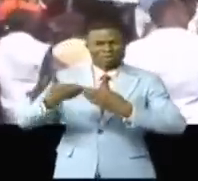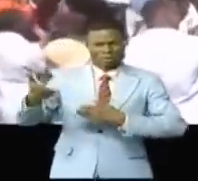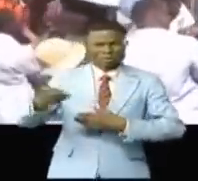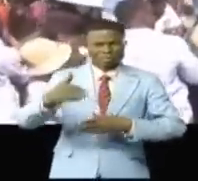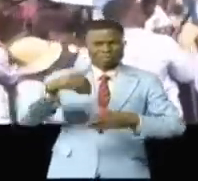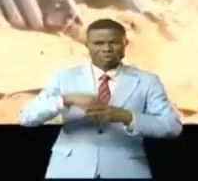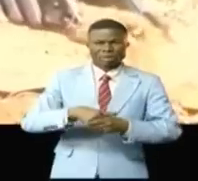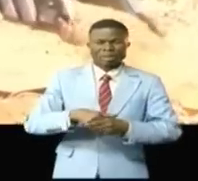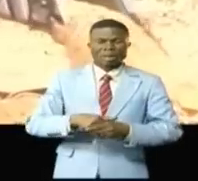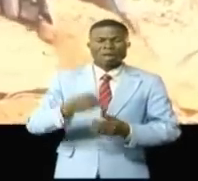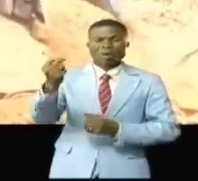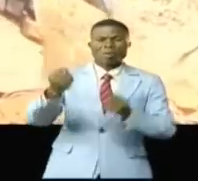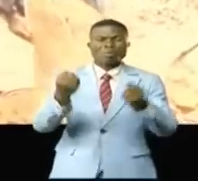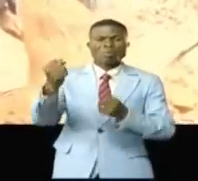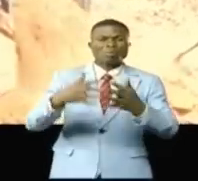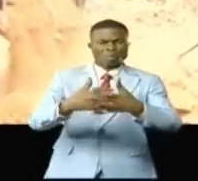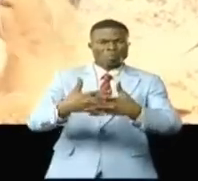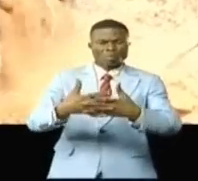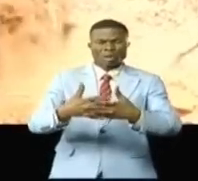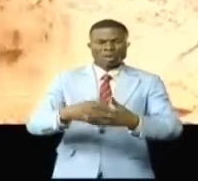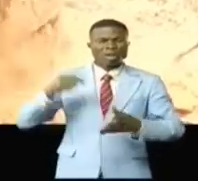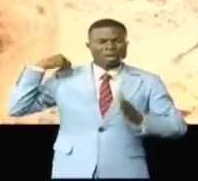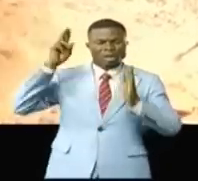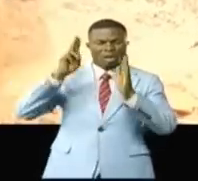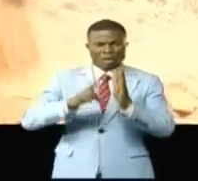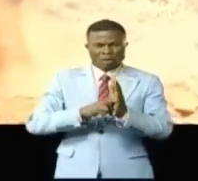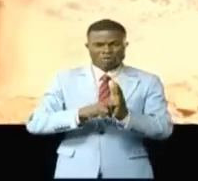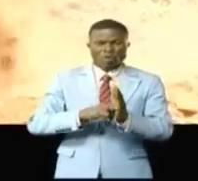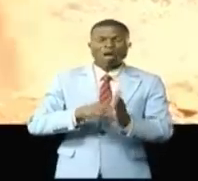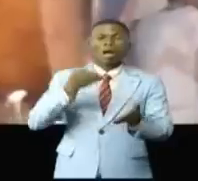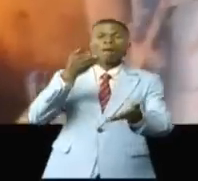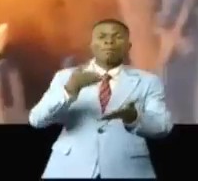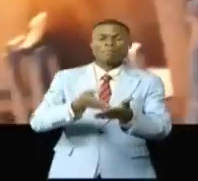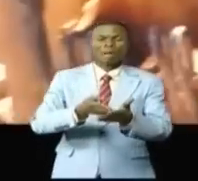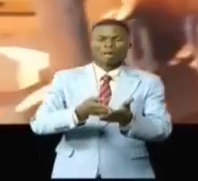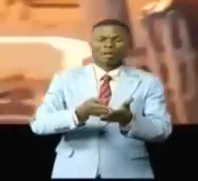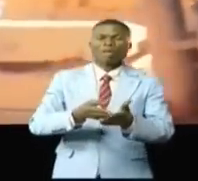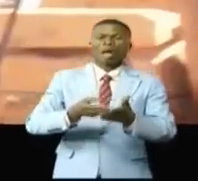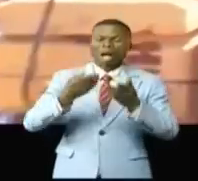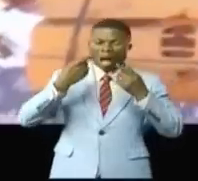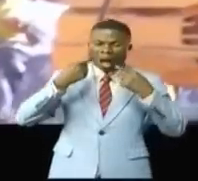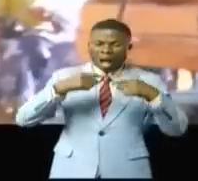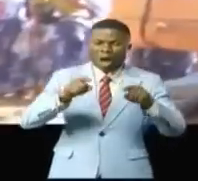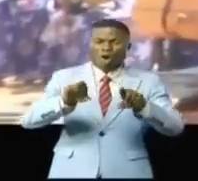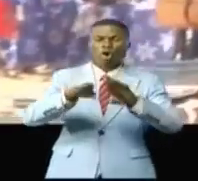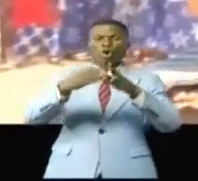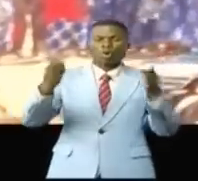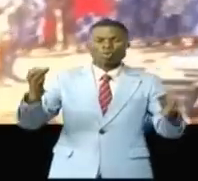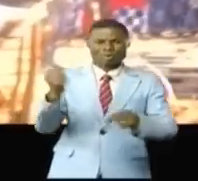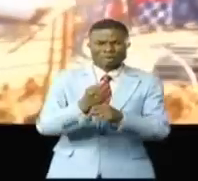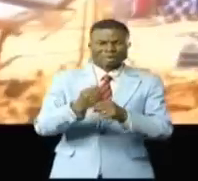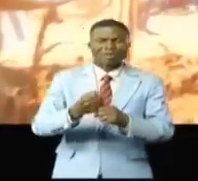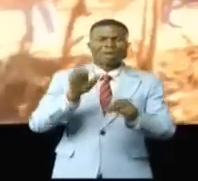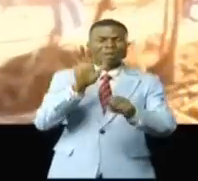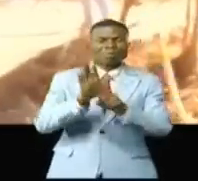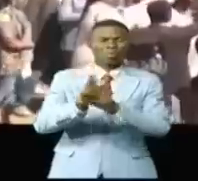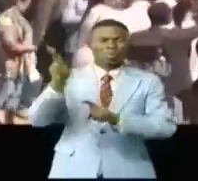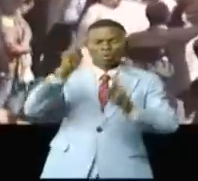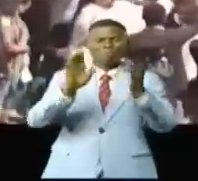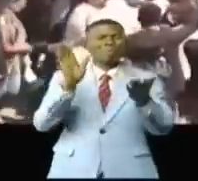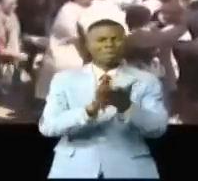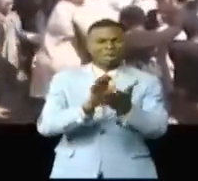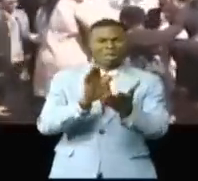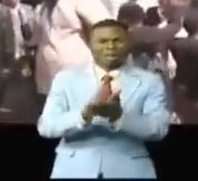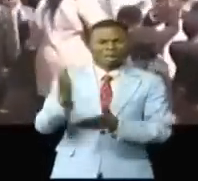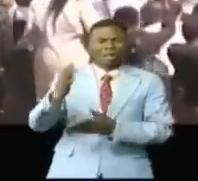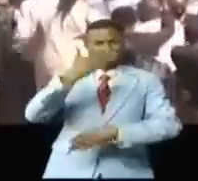d'un bulldozer, le gouverneur de province a à titre symbolique donné le coup d'envoi des travaux sous les acclamations de la population.